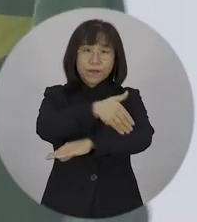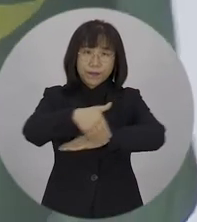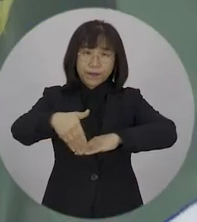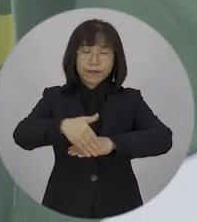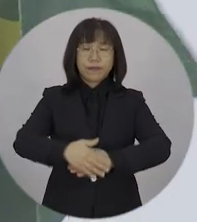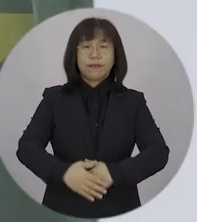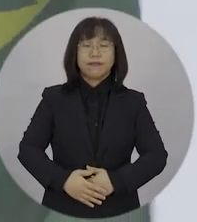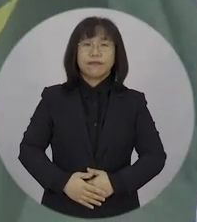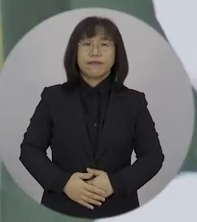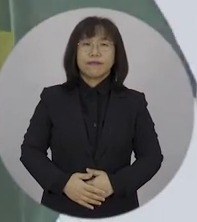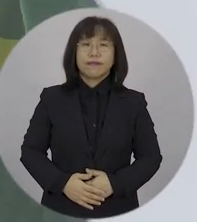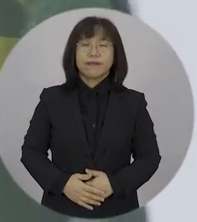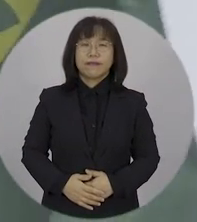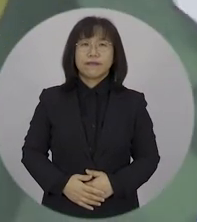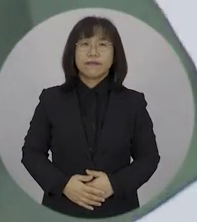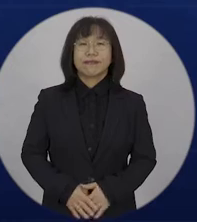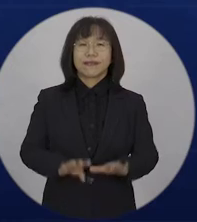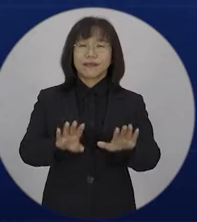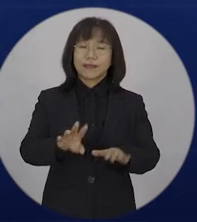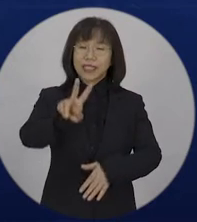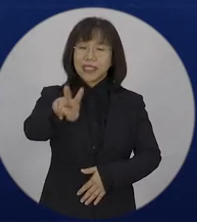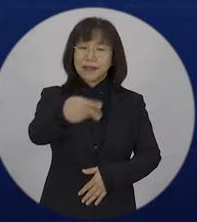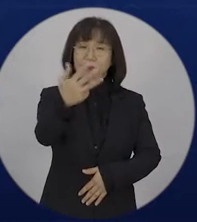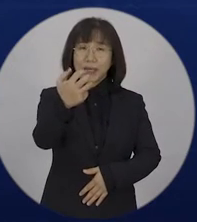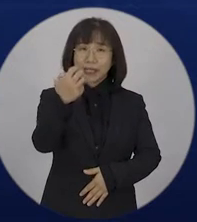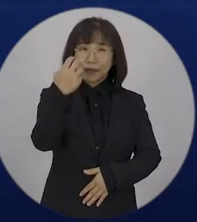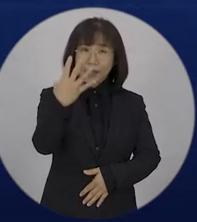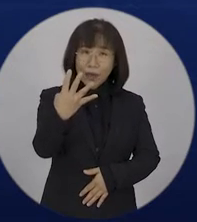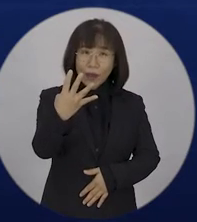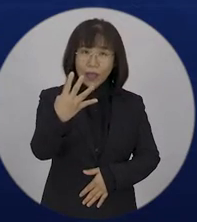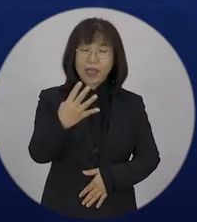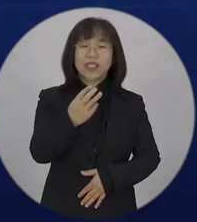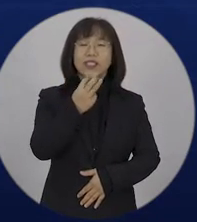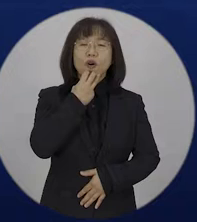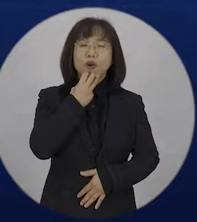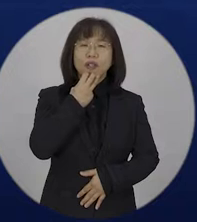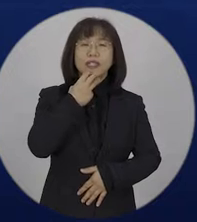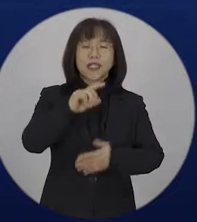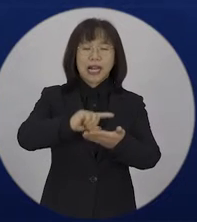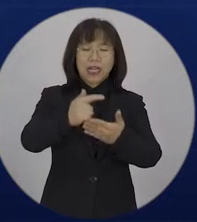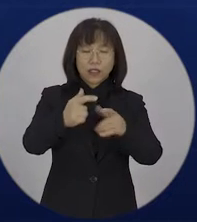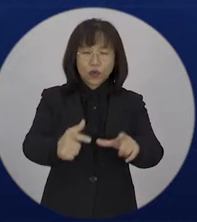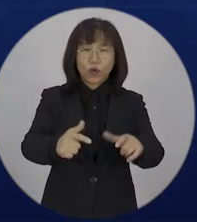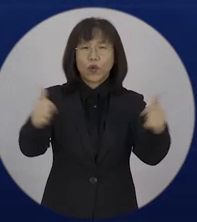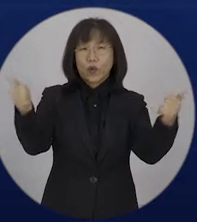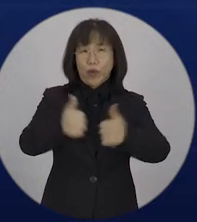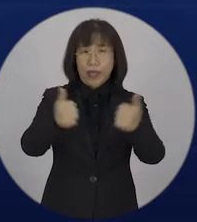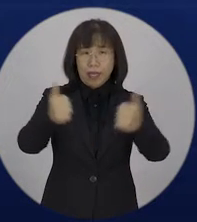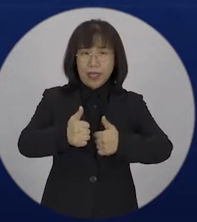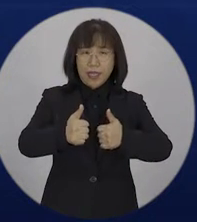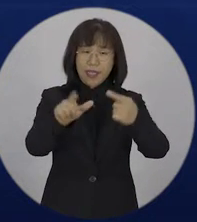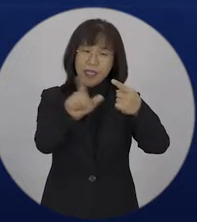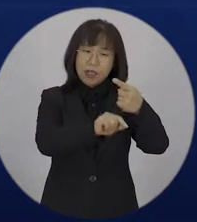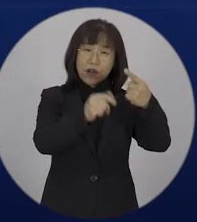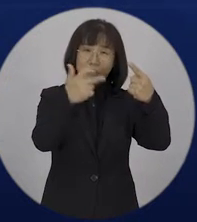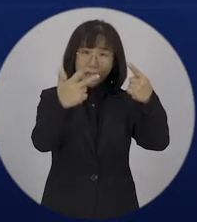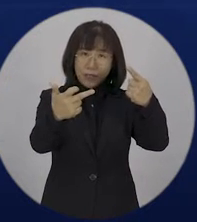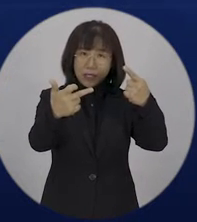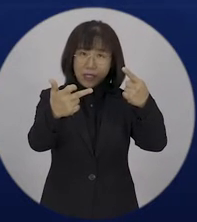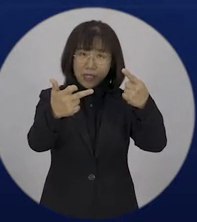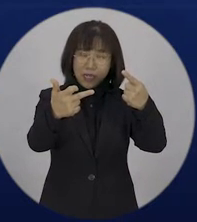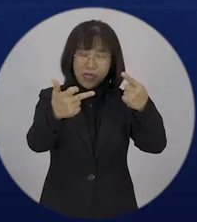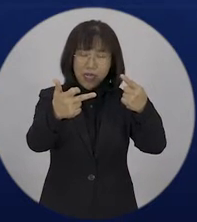예정입니다 아 제 284회 서울특별시 강서구 의회 임시회가 지난 17일 1차